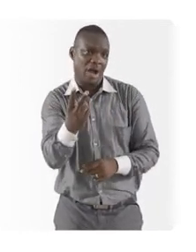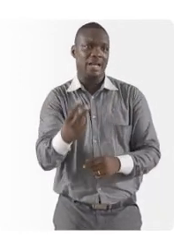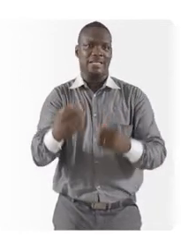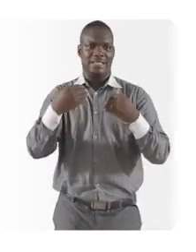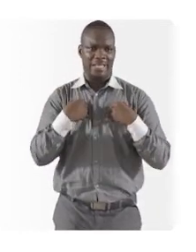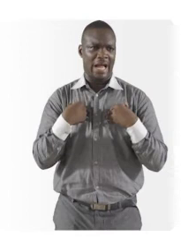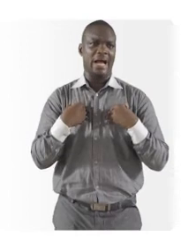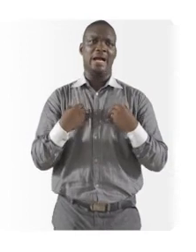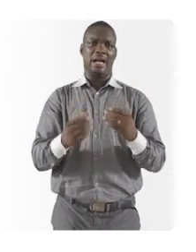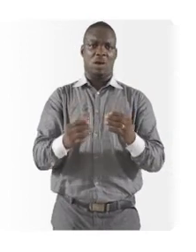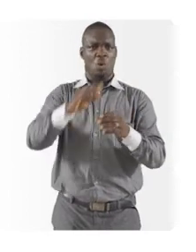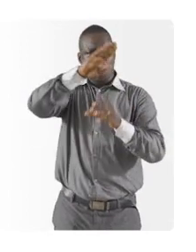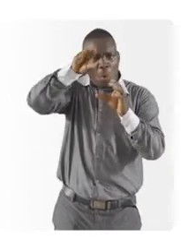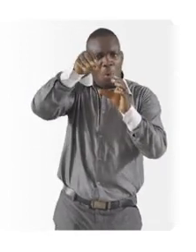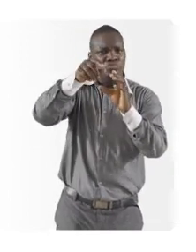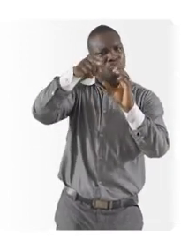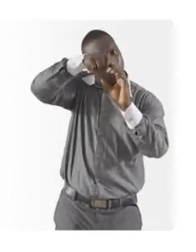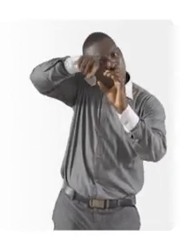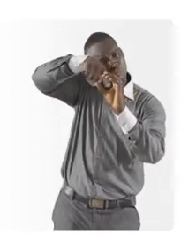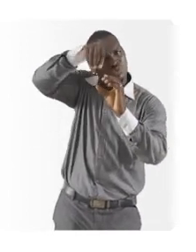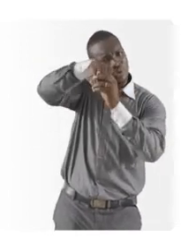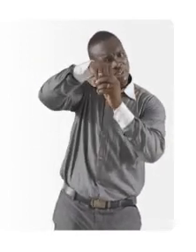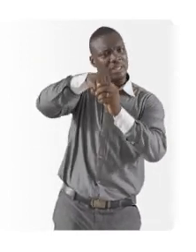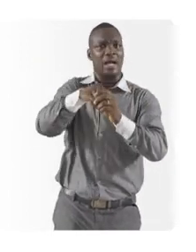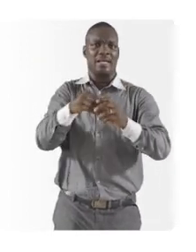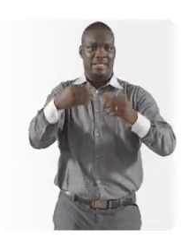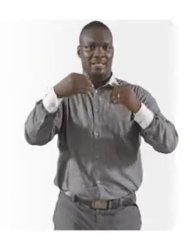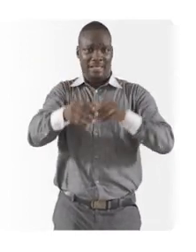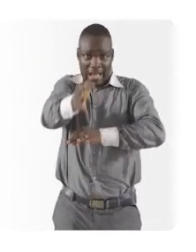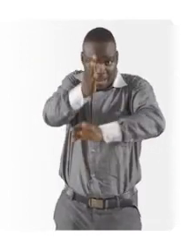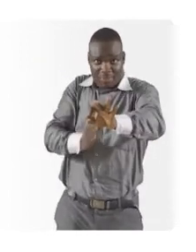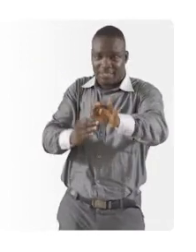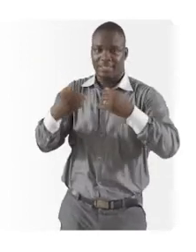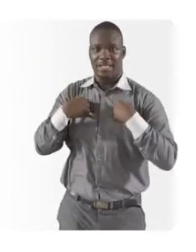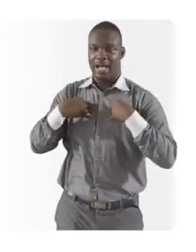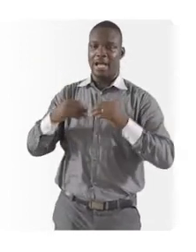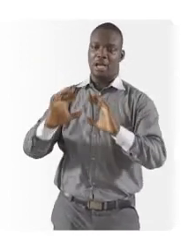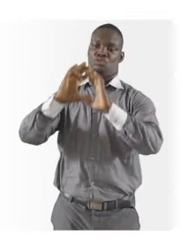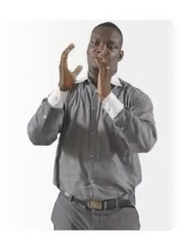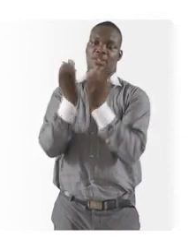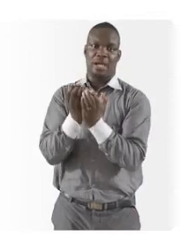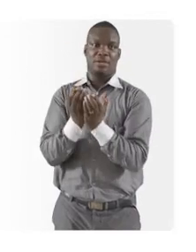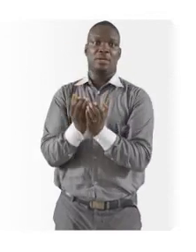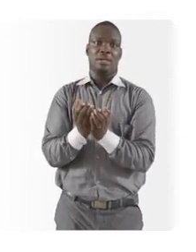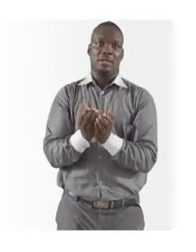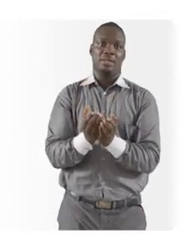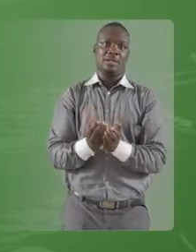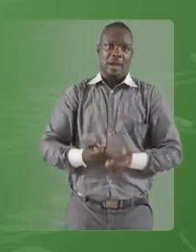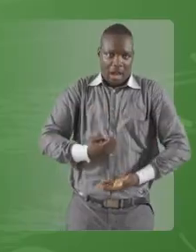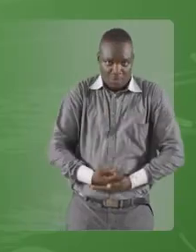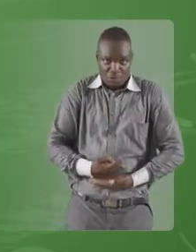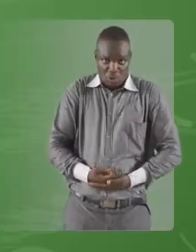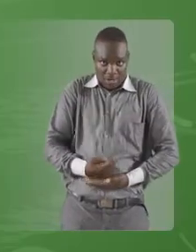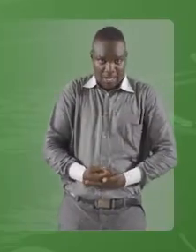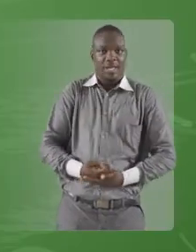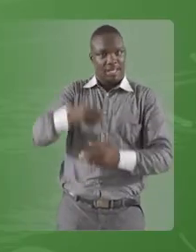du nucelle dans le jeune ovule, apparaît le sac embryonnaire de l'ovule mature. Nous